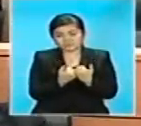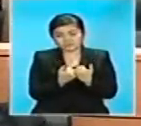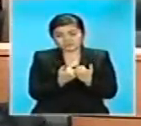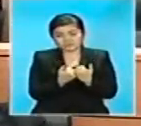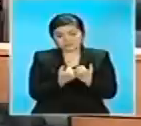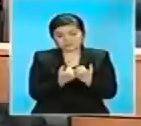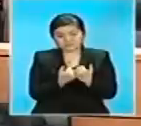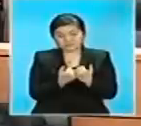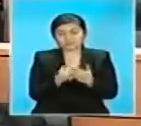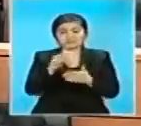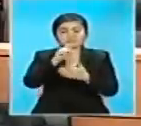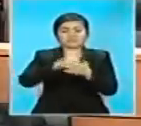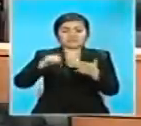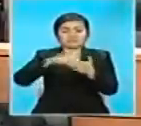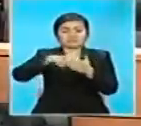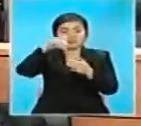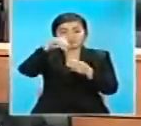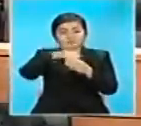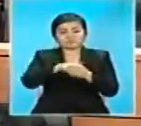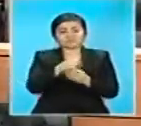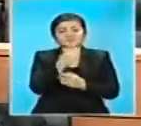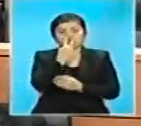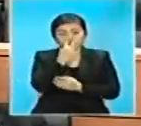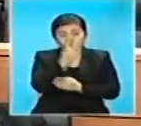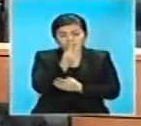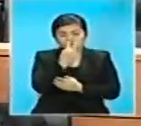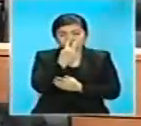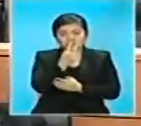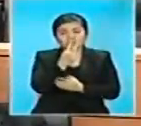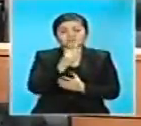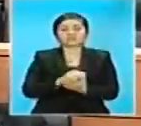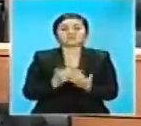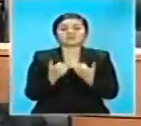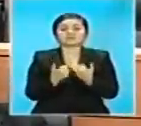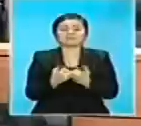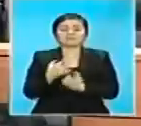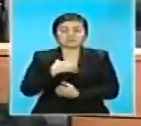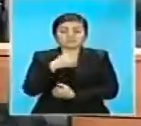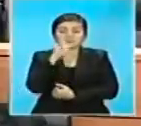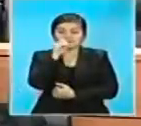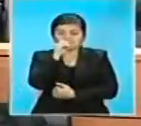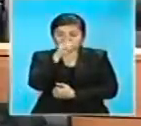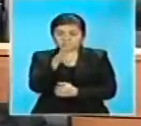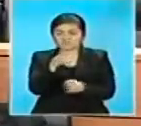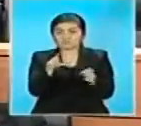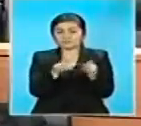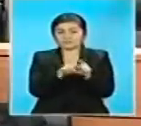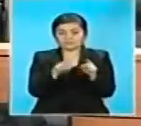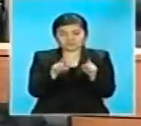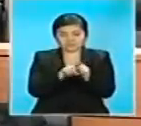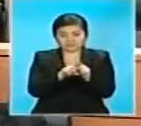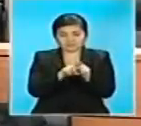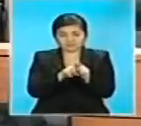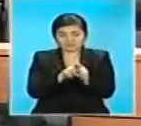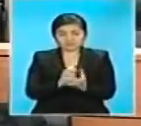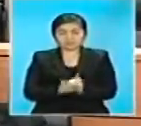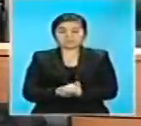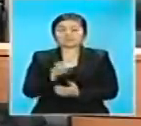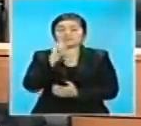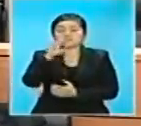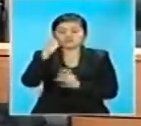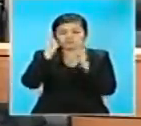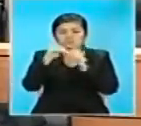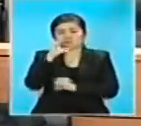ให้ผลการเลือกตั้งออกมาอย่างที่หลายๆท่านได้เห็นก็อยากจะบอกนะครับแล้วก็สื่อไปถึงผู้ที่ช